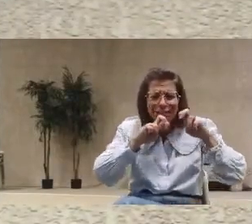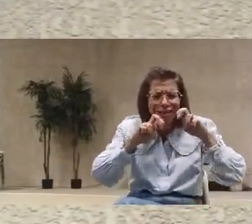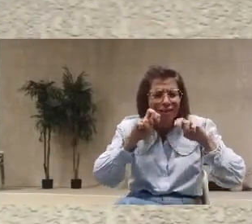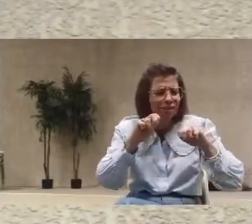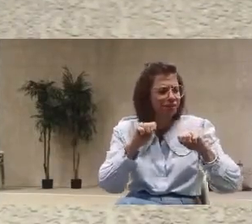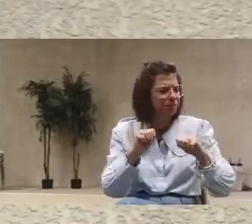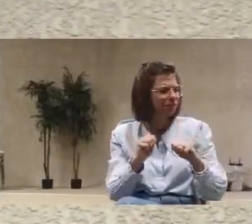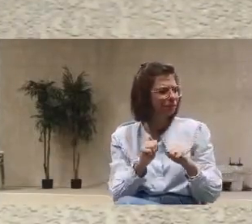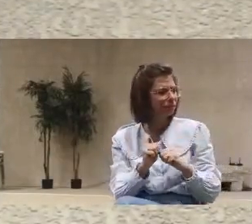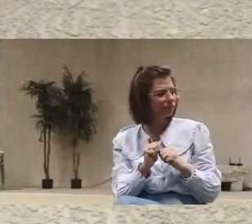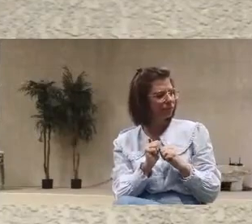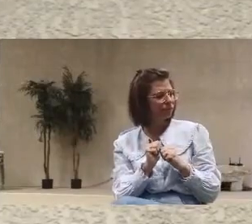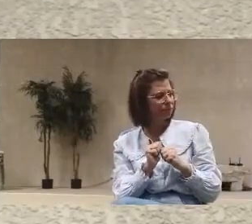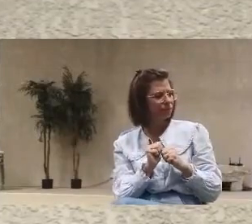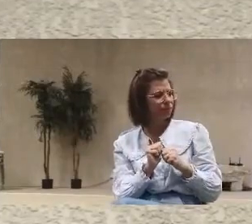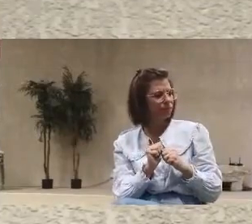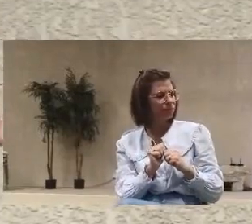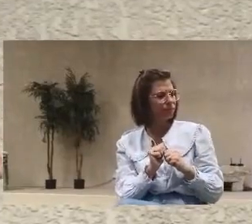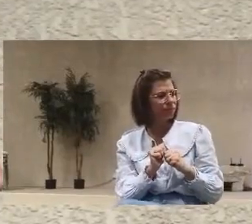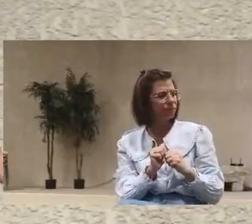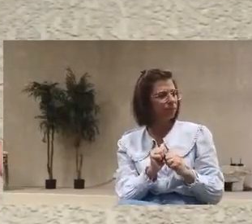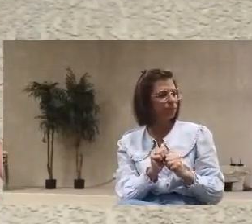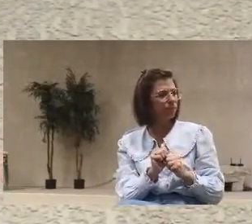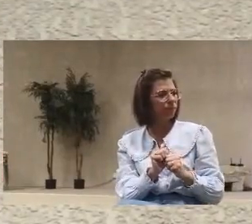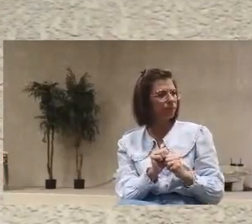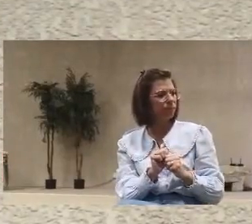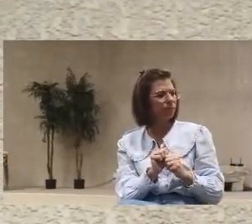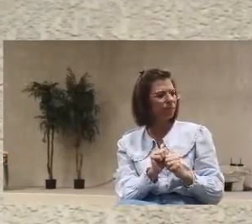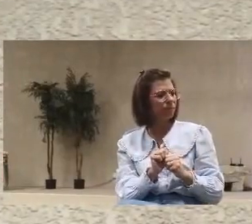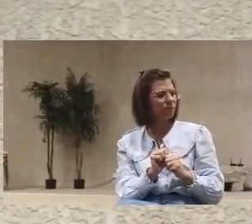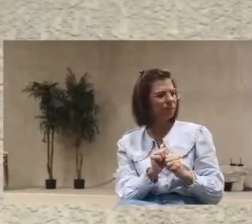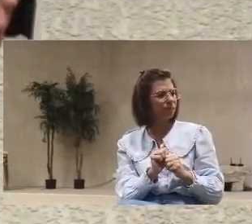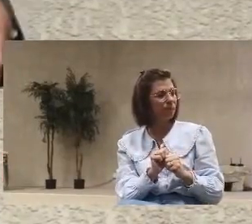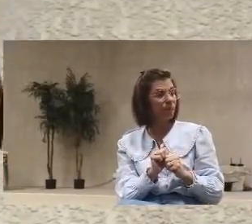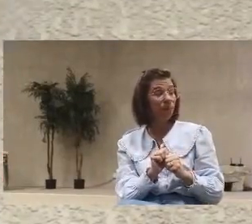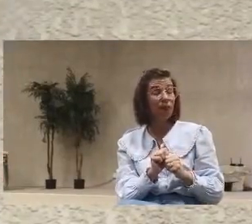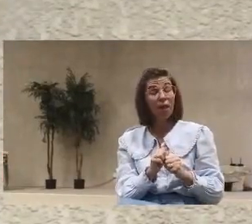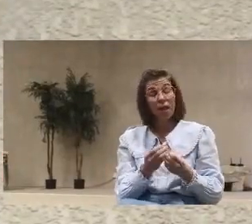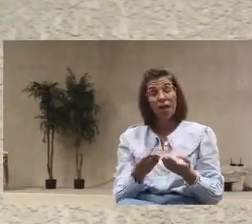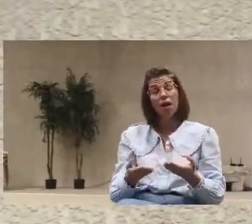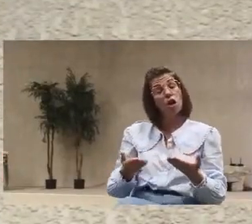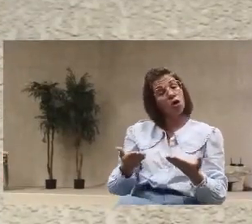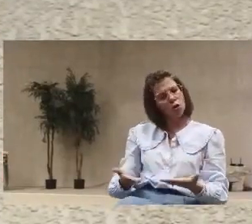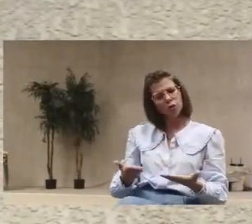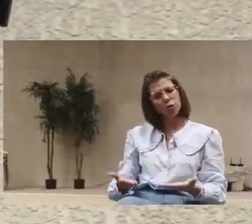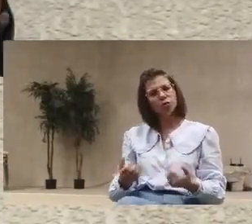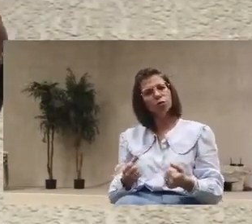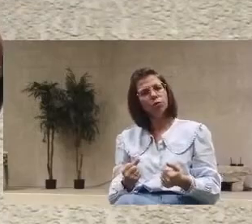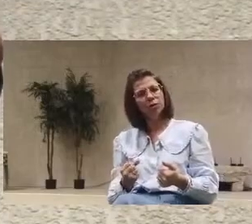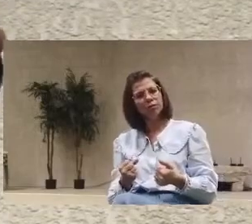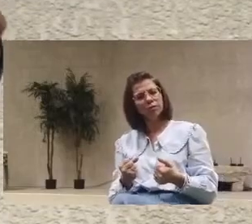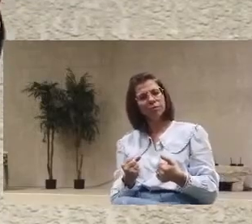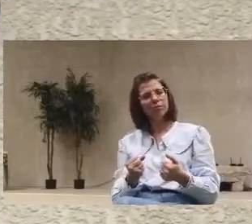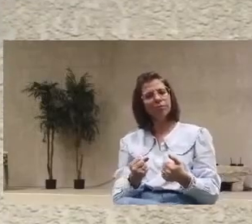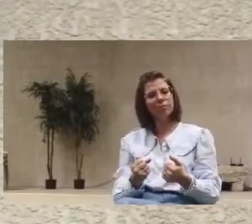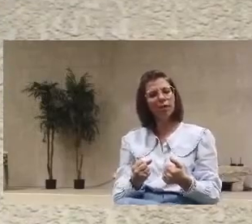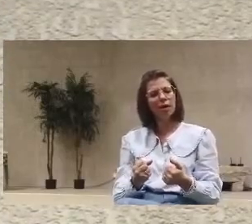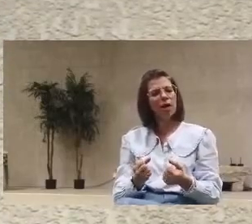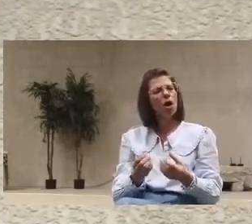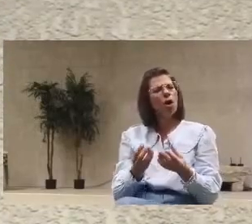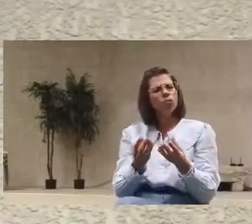'il n'y a jamais eu dans l'histoire de l'humanité autant de distractions, autant de moyens d